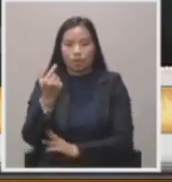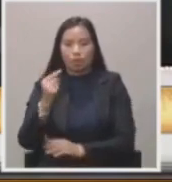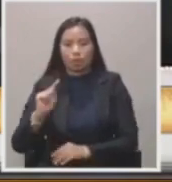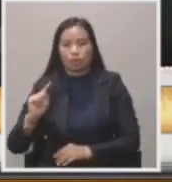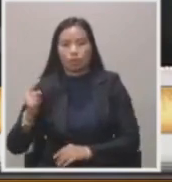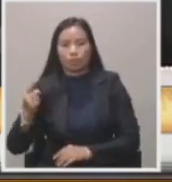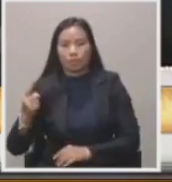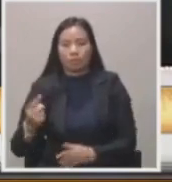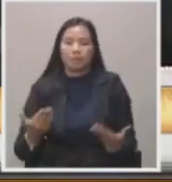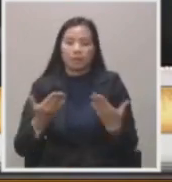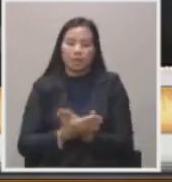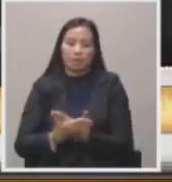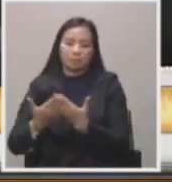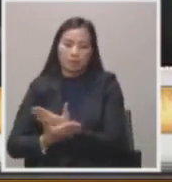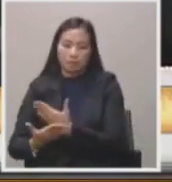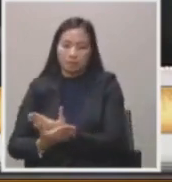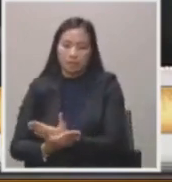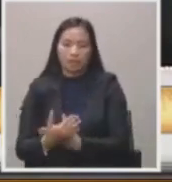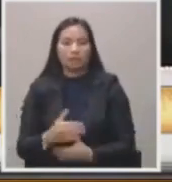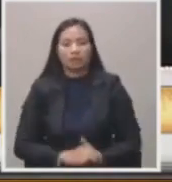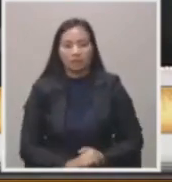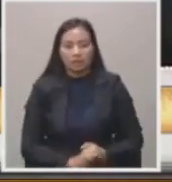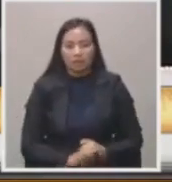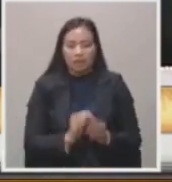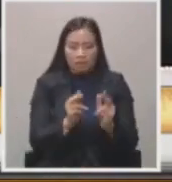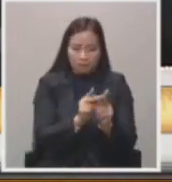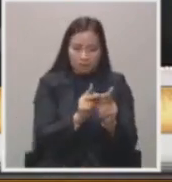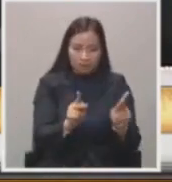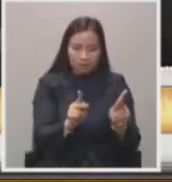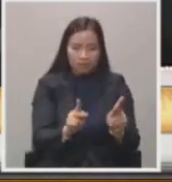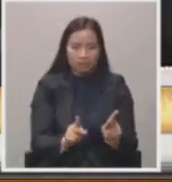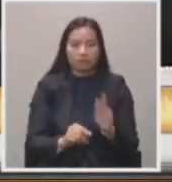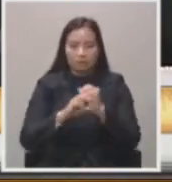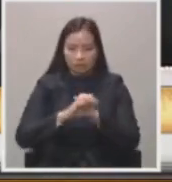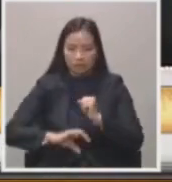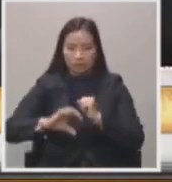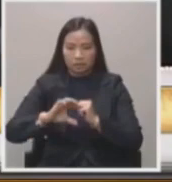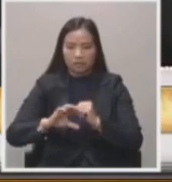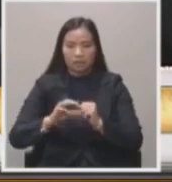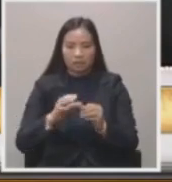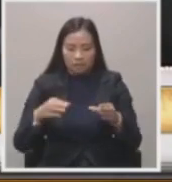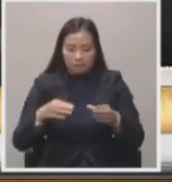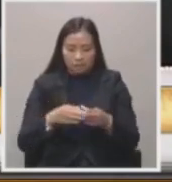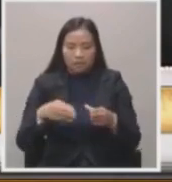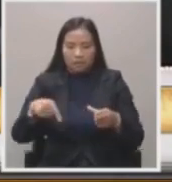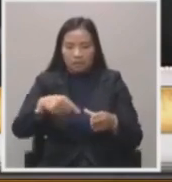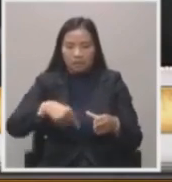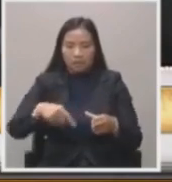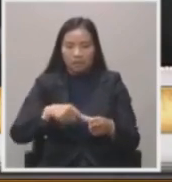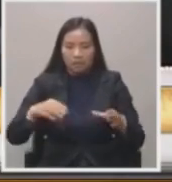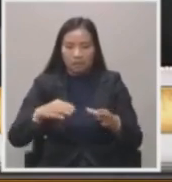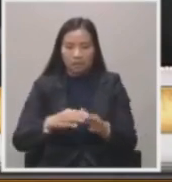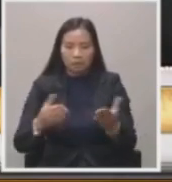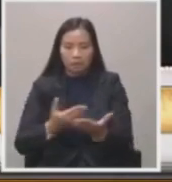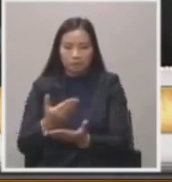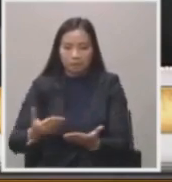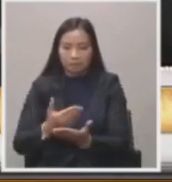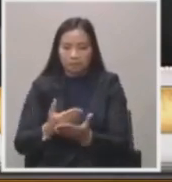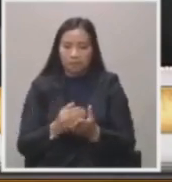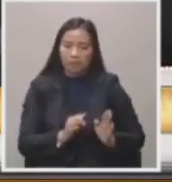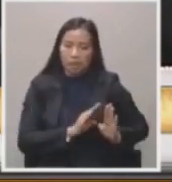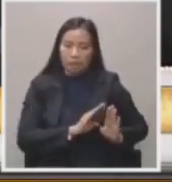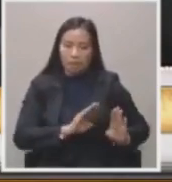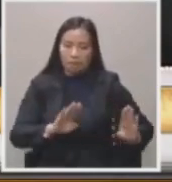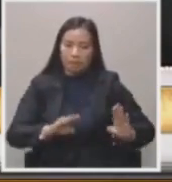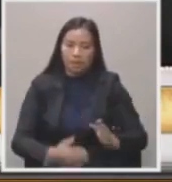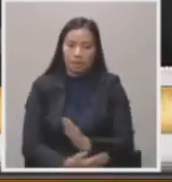การเปลี่ยนแปลงไปมากทำไรครับที่คณะกรรมการที่เราจะจัดตั้งขึ้นควรจะไปพิจารณากันดูว่าเราจะเปิดโอก